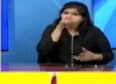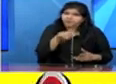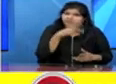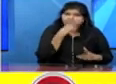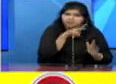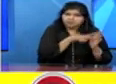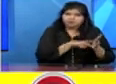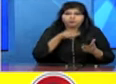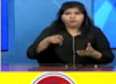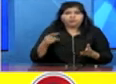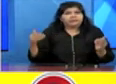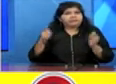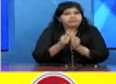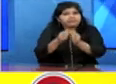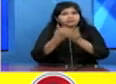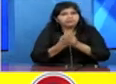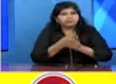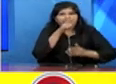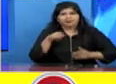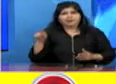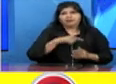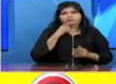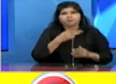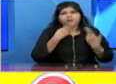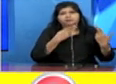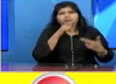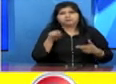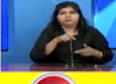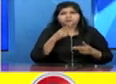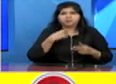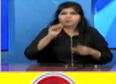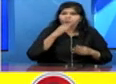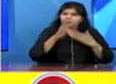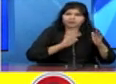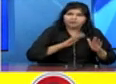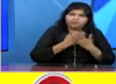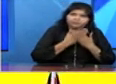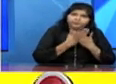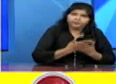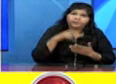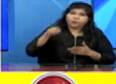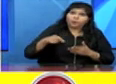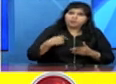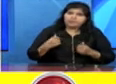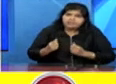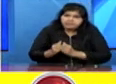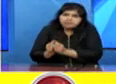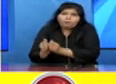हैं, तो उनके साथ खराब व्यवहार करना कहीं से भी जायज नहीं है, बल्कि उनके